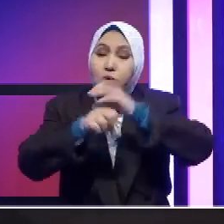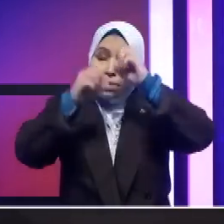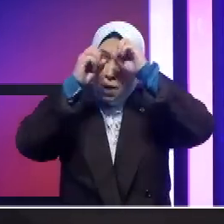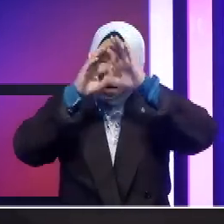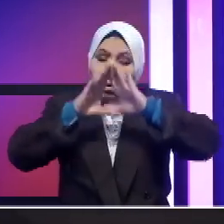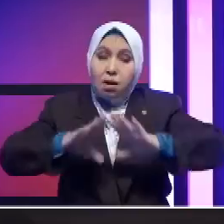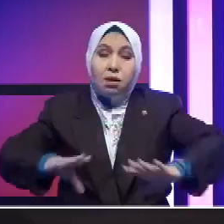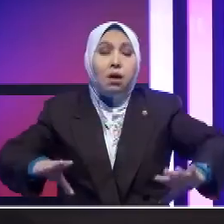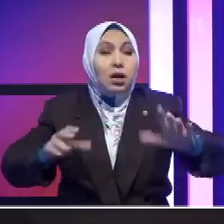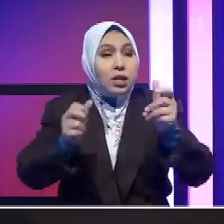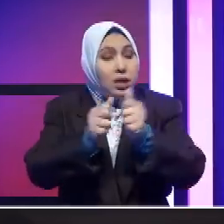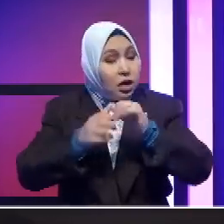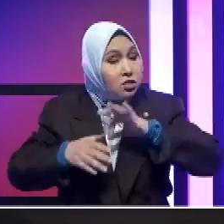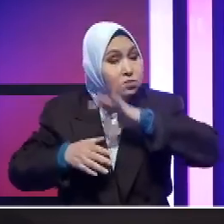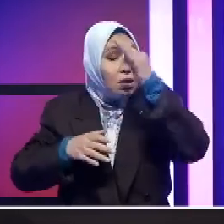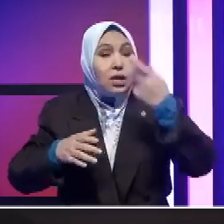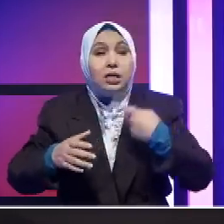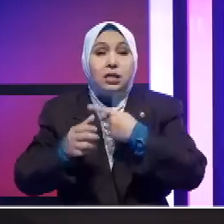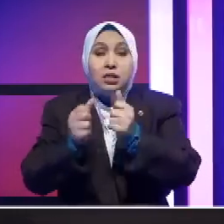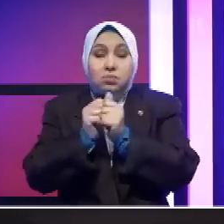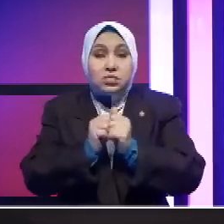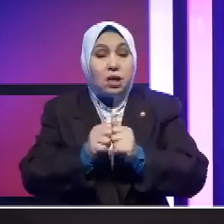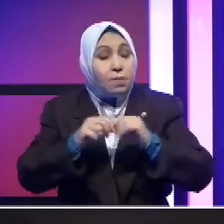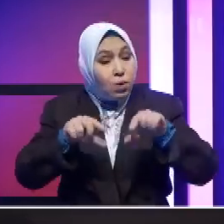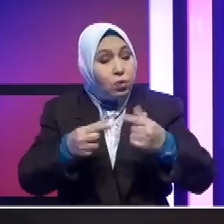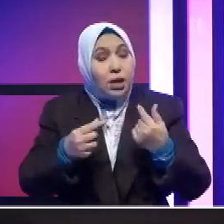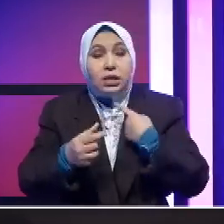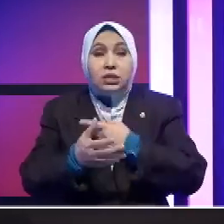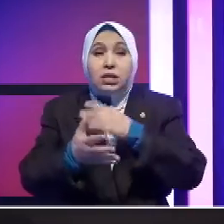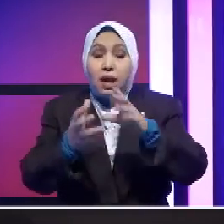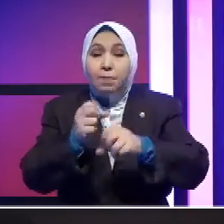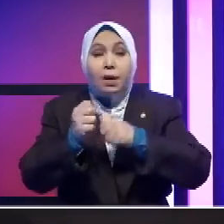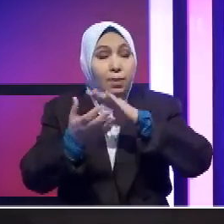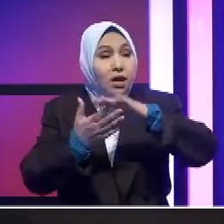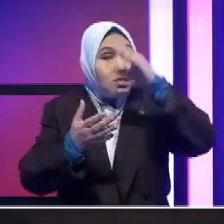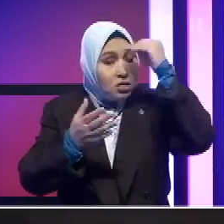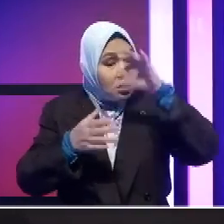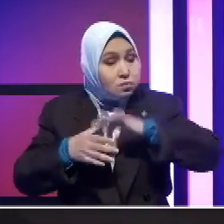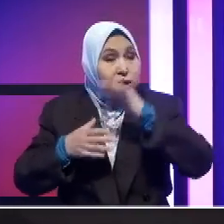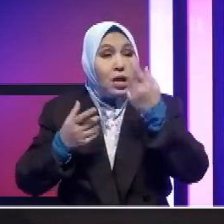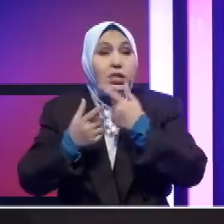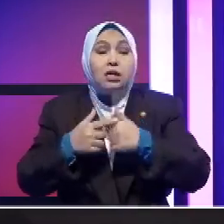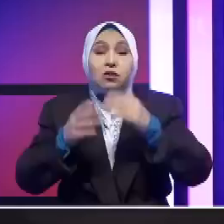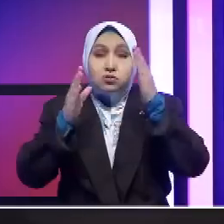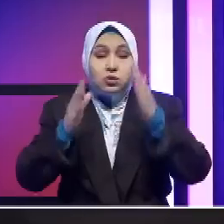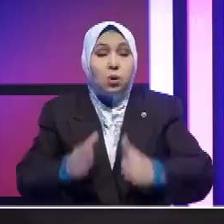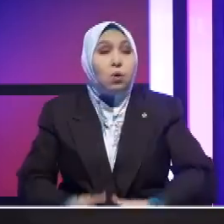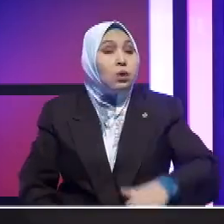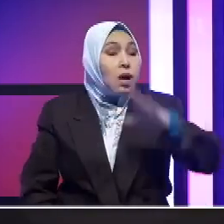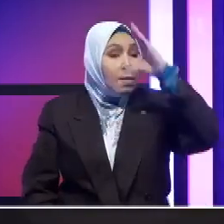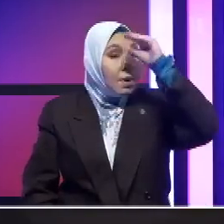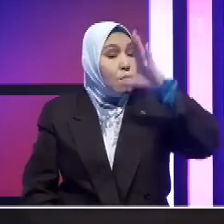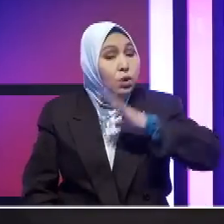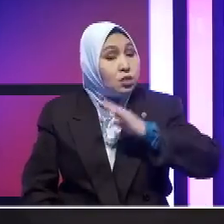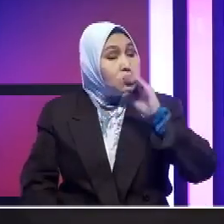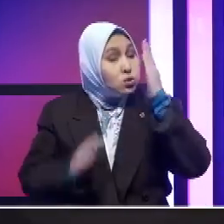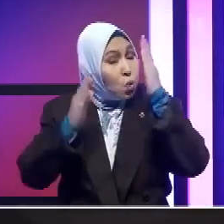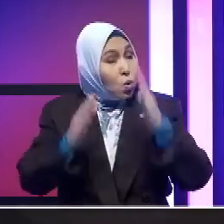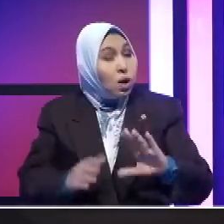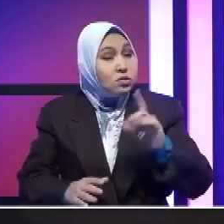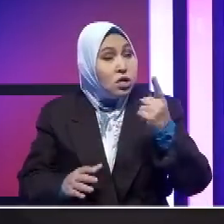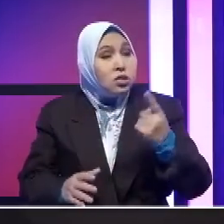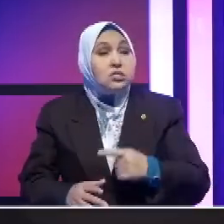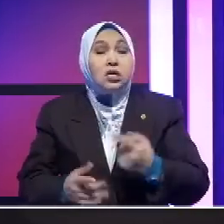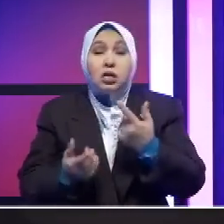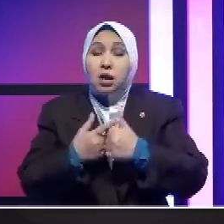dengan semangat kita bersama Al-Quran kita dapat belajar semangat daripada seorang pemuda, ya, seorang sahaja dalam ramai-ramai